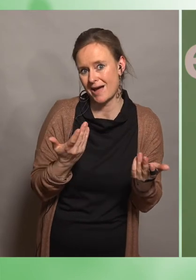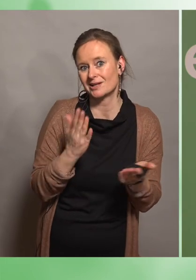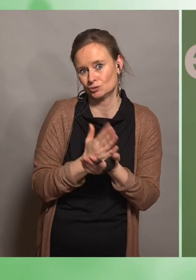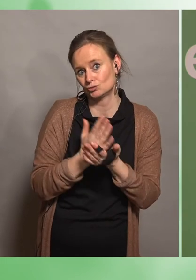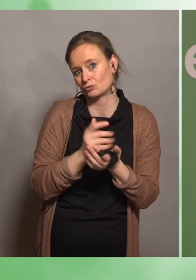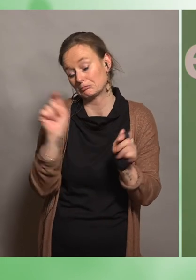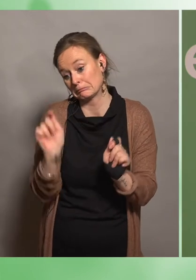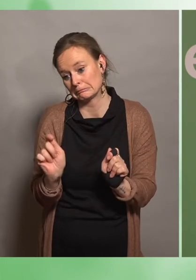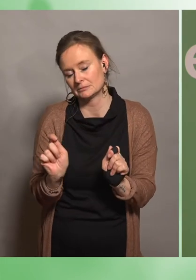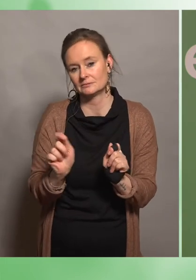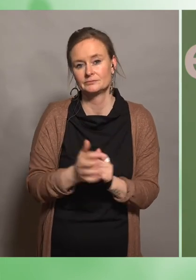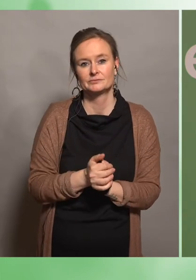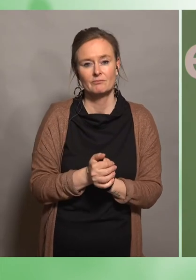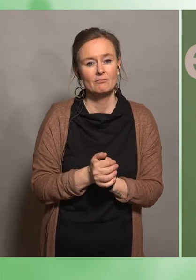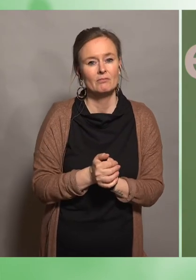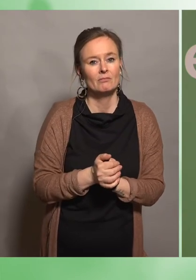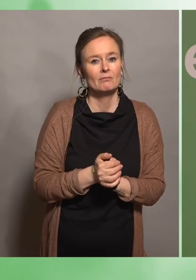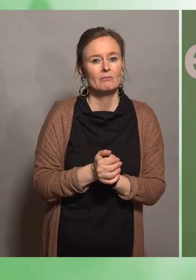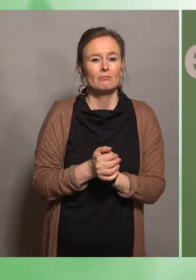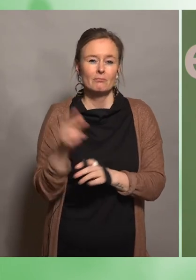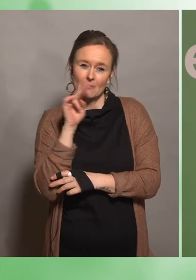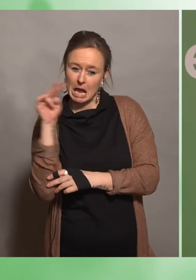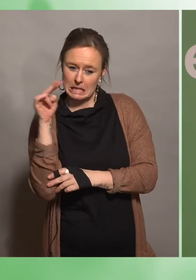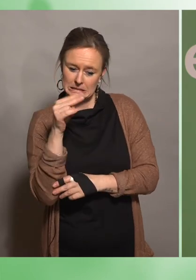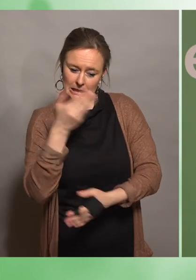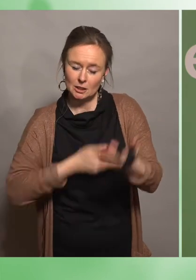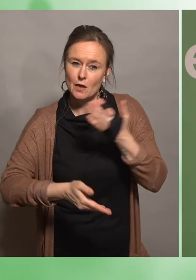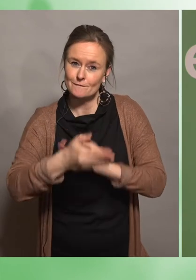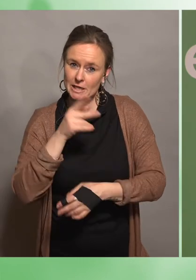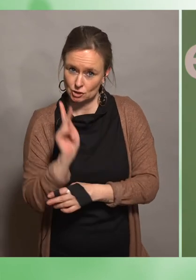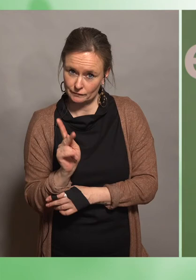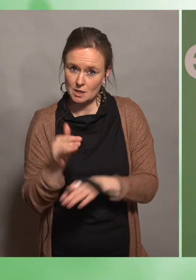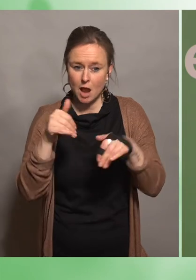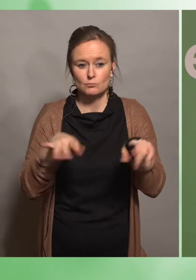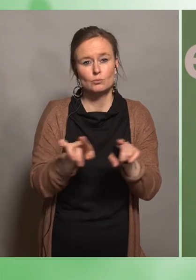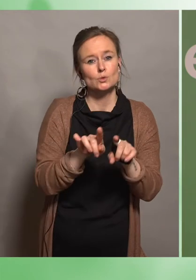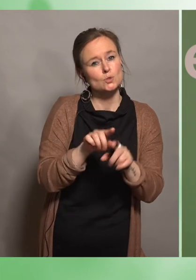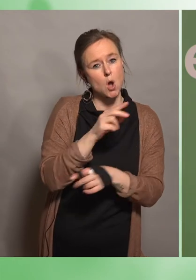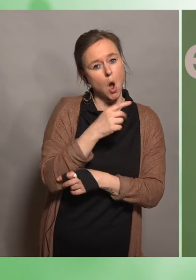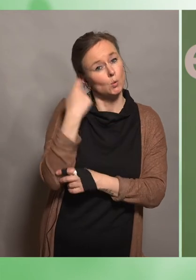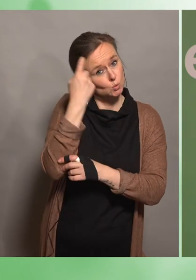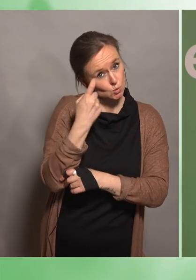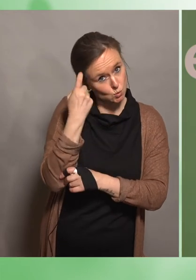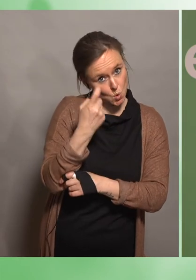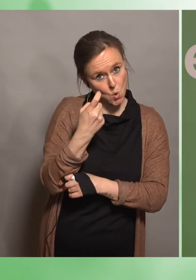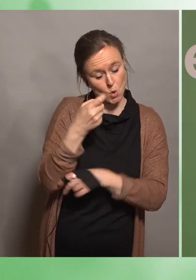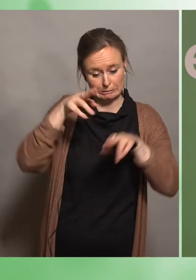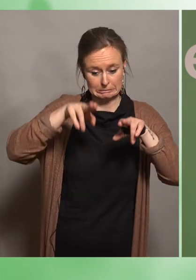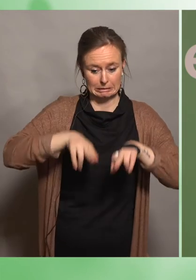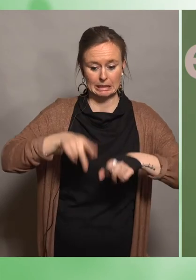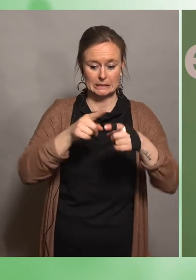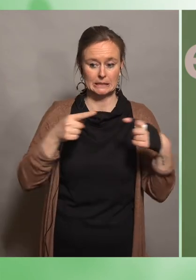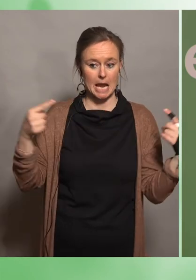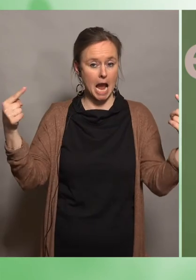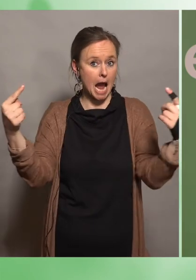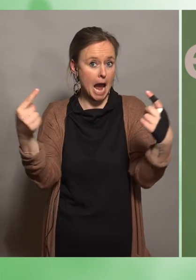dramatisch. Ja, aus Sicht der Wirtschaftskammer natürlich müssen wir auch dafür sorgen, dass die rechtlichen Rahmenbedingungen